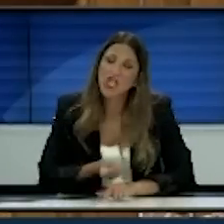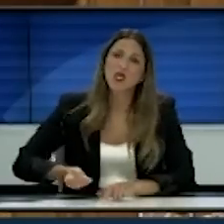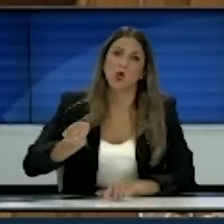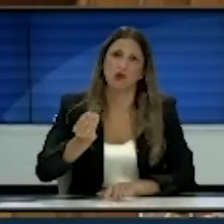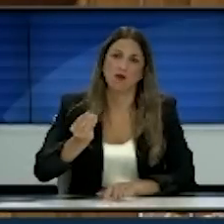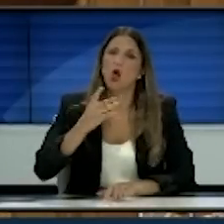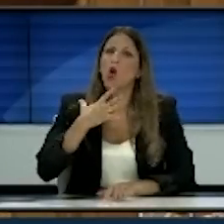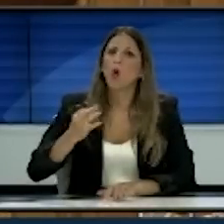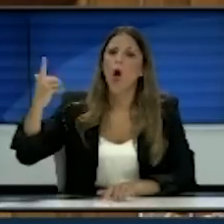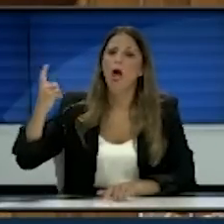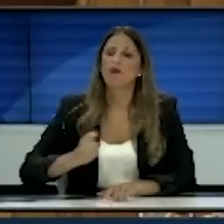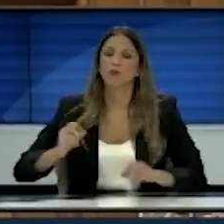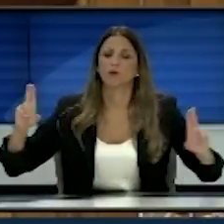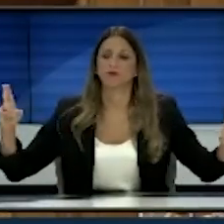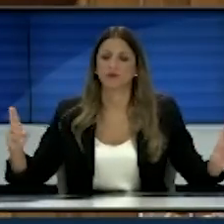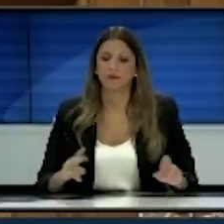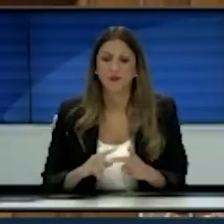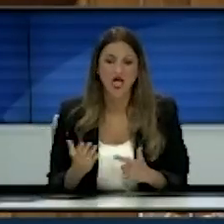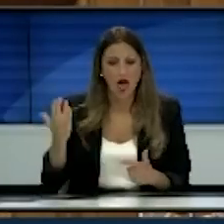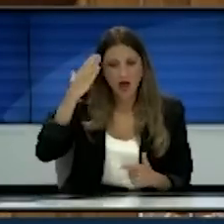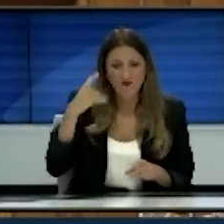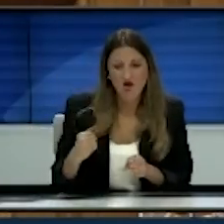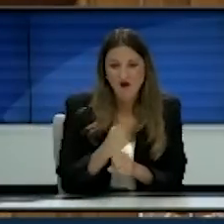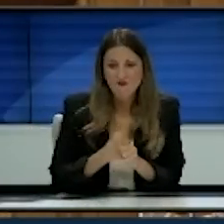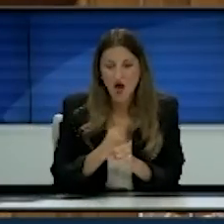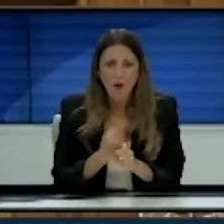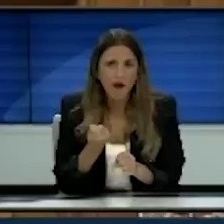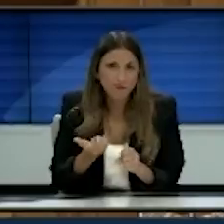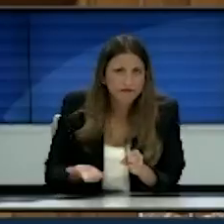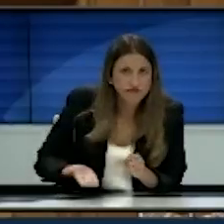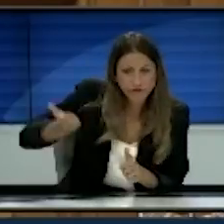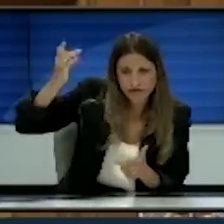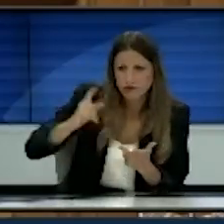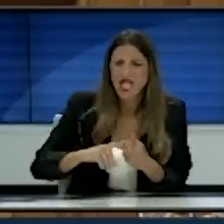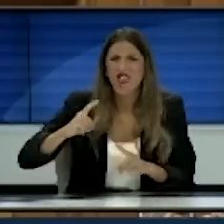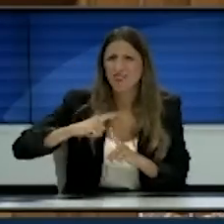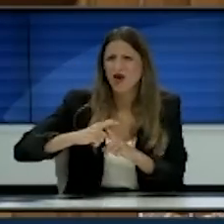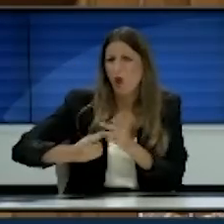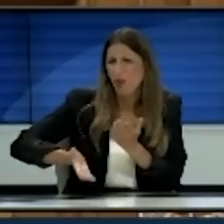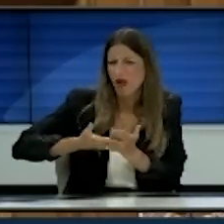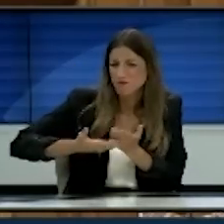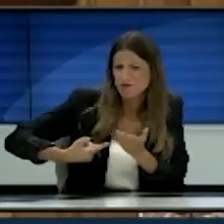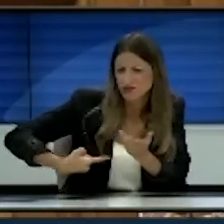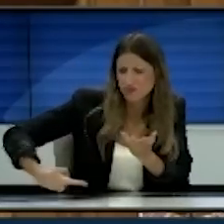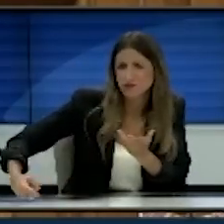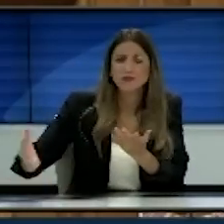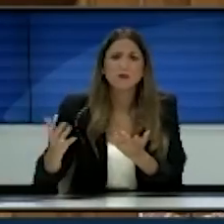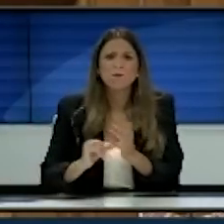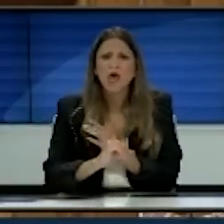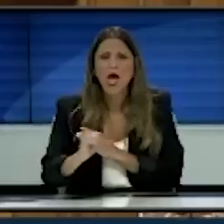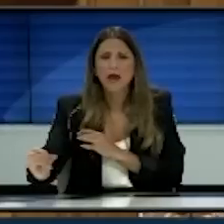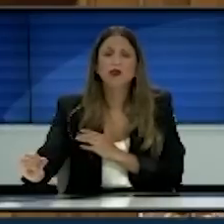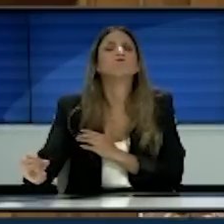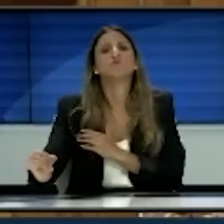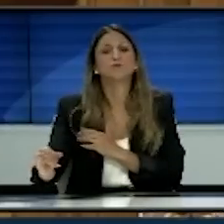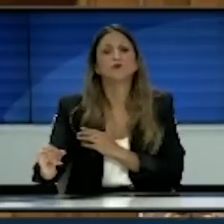των επιδομάτων, από την πληρωμή για φάρμακα, θεραπείες, εξετάσεις, τεχνολογικά βοηθήματα, από τη συρρήκνωση πρώτα